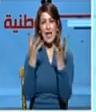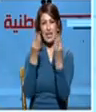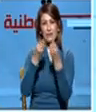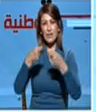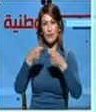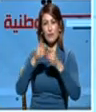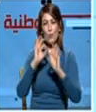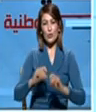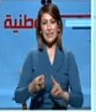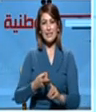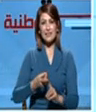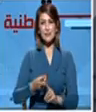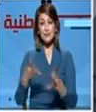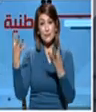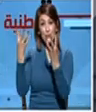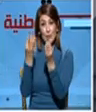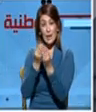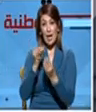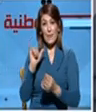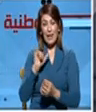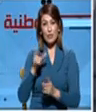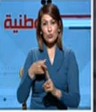في وليد اه اه غزه